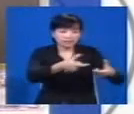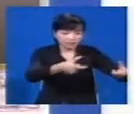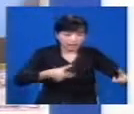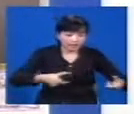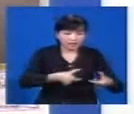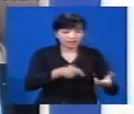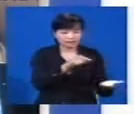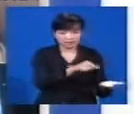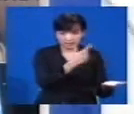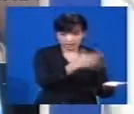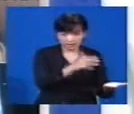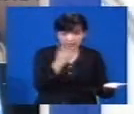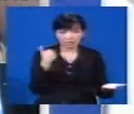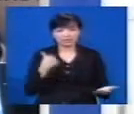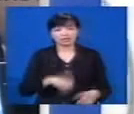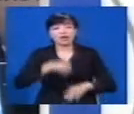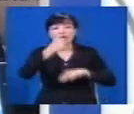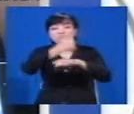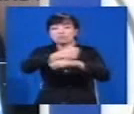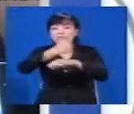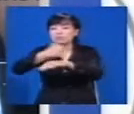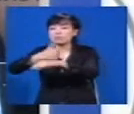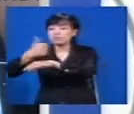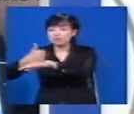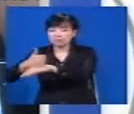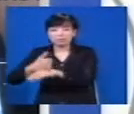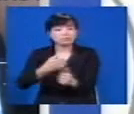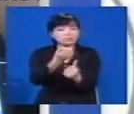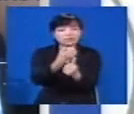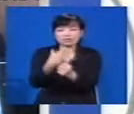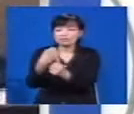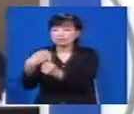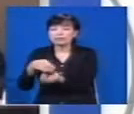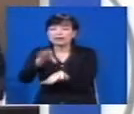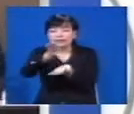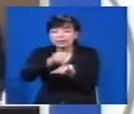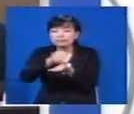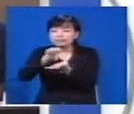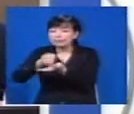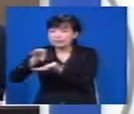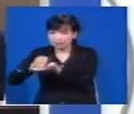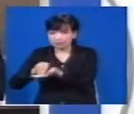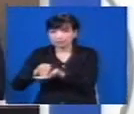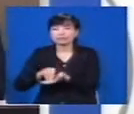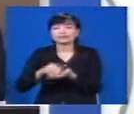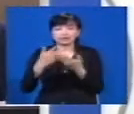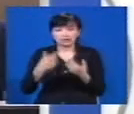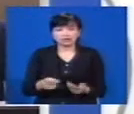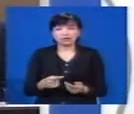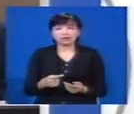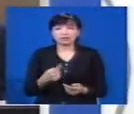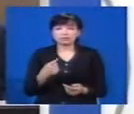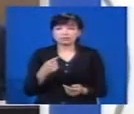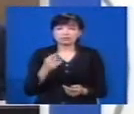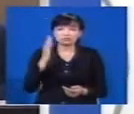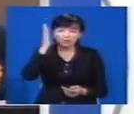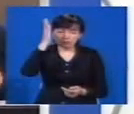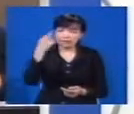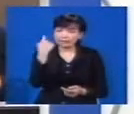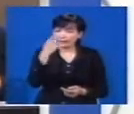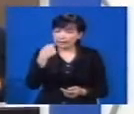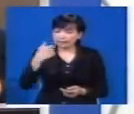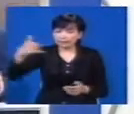ผู้หลักผู้ใหญ่ที่อยู่ในเวทีปฏิรูปคณะใหญ่แล้วก็ความเห็นของคณะย่อยประกอบกับคนที่จะเข้ามาร่วมแสดงความเห็นในคณะย่อยอีก